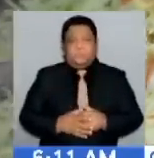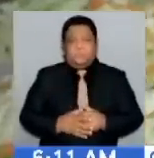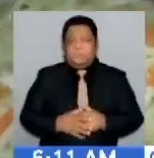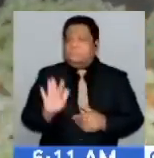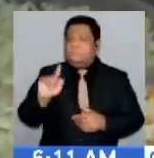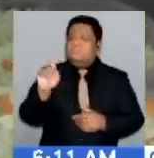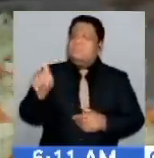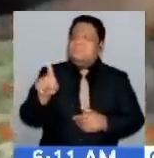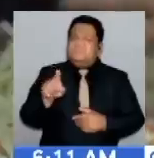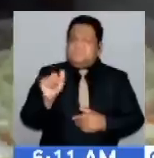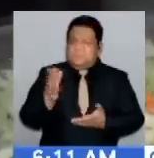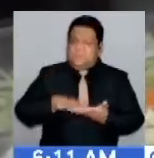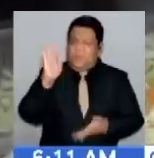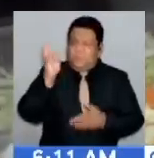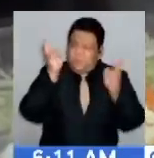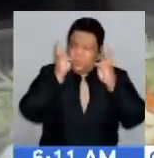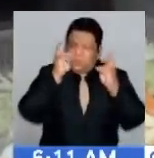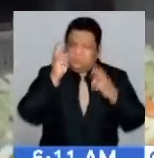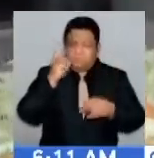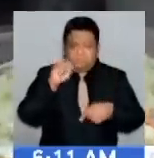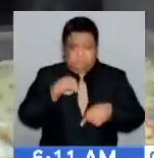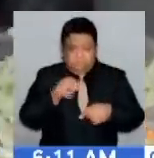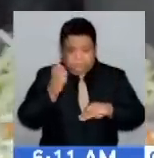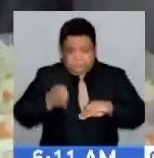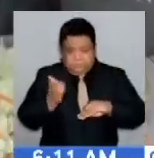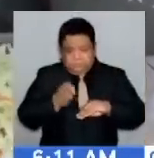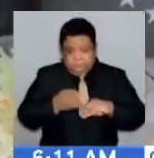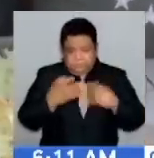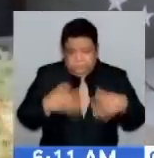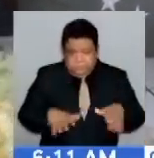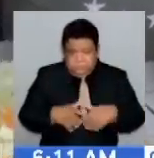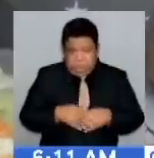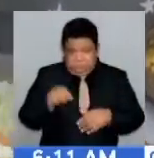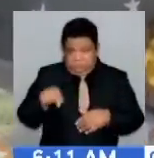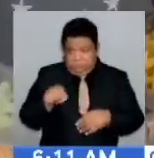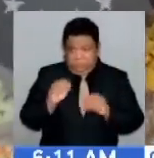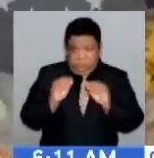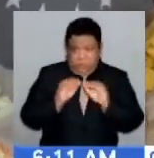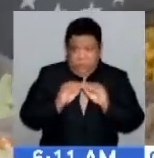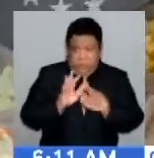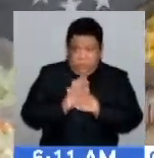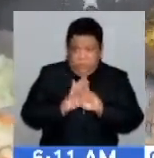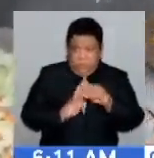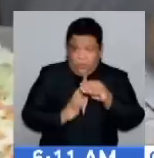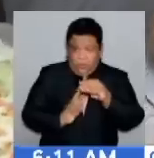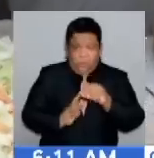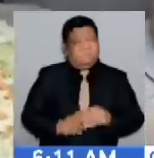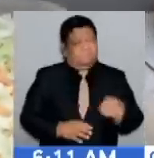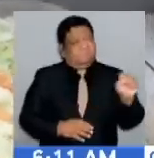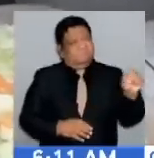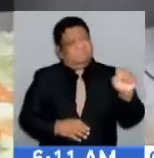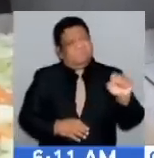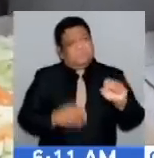ngayon eh. Kumusta? Ito mga ganito na ginagayat-gayat nyo na. Ito ba yung maging mabenta ngayon? Medyo po, kasi kung bibili